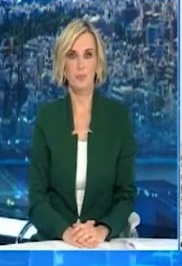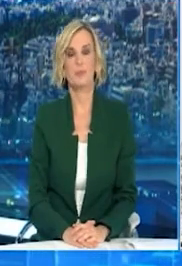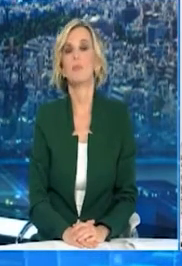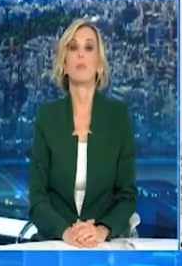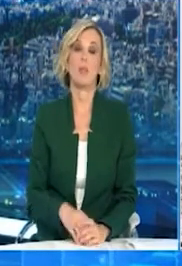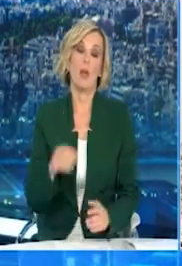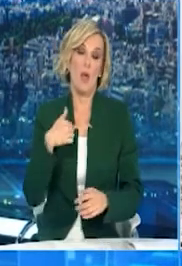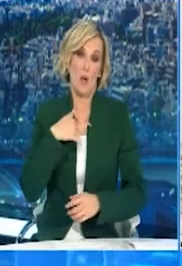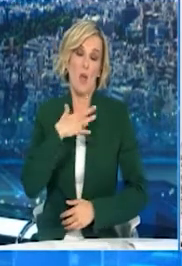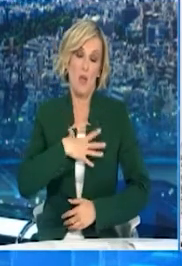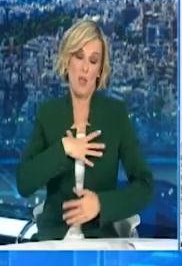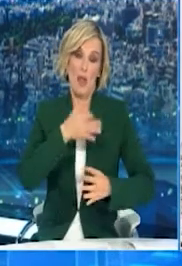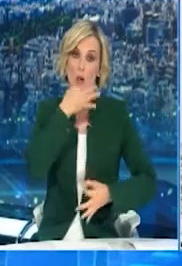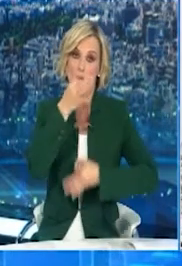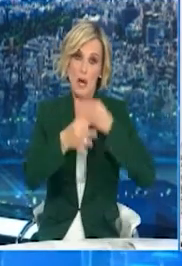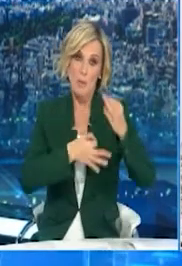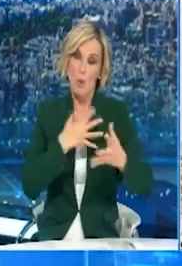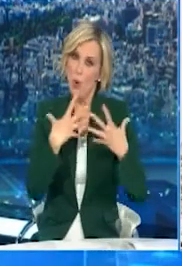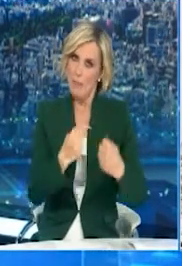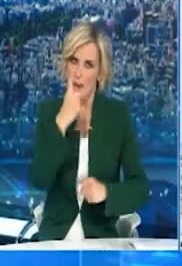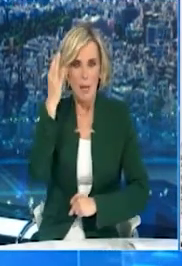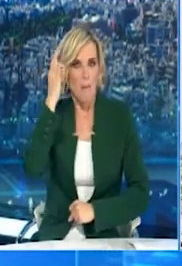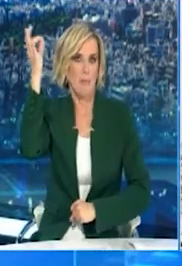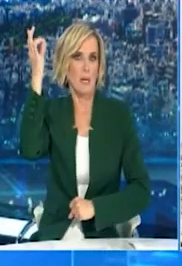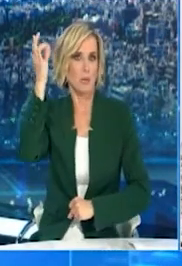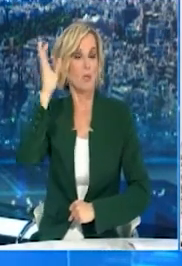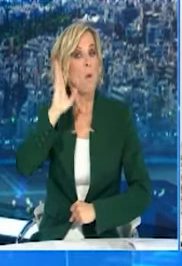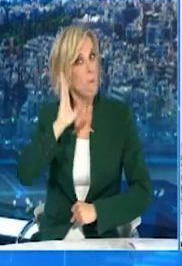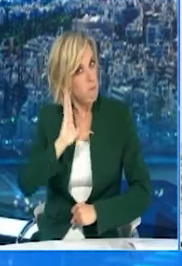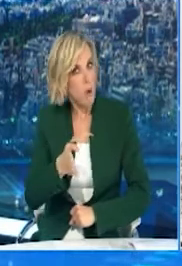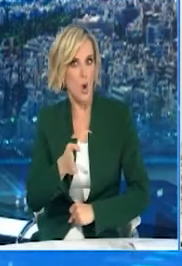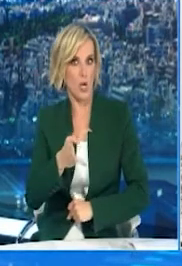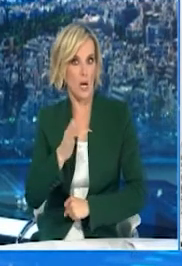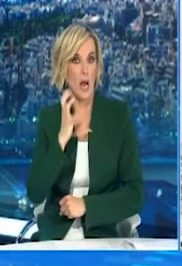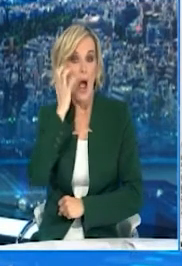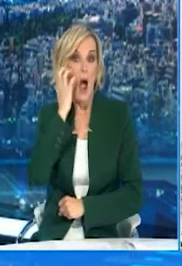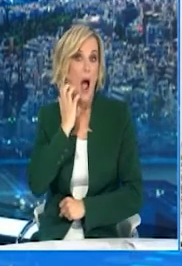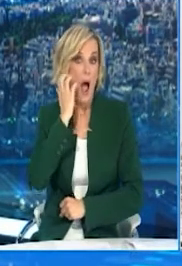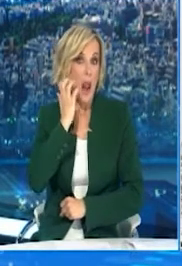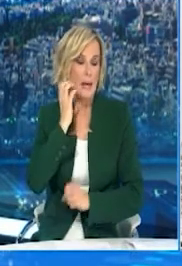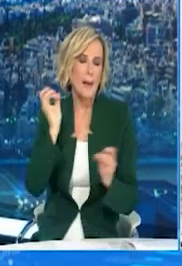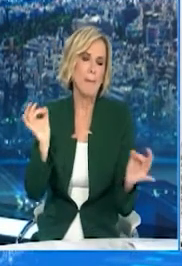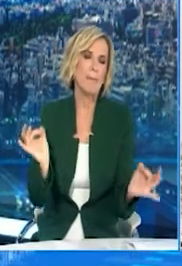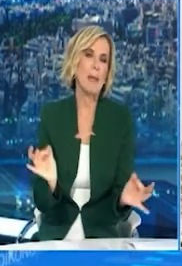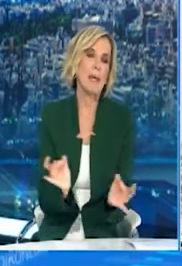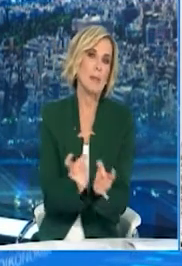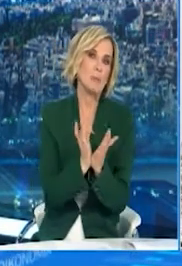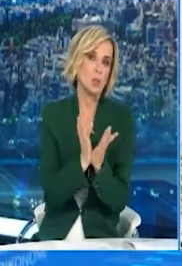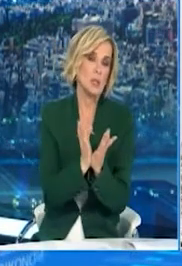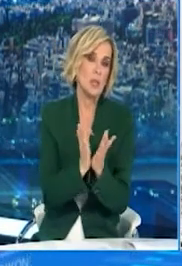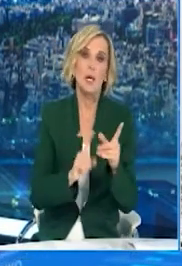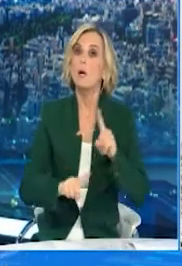η μόνη περίπτωση που ένα άτομο αντενδείκνυται να εμβολιαστεί